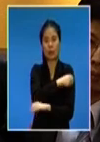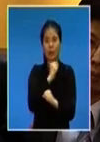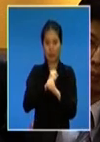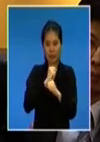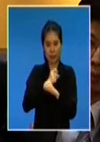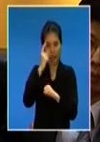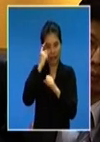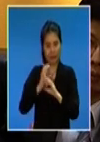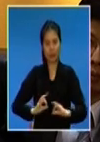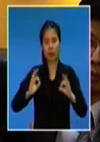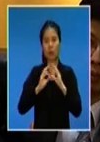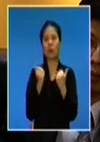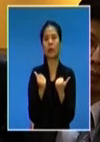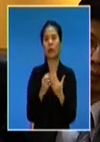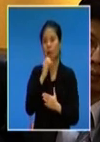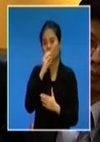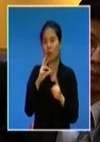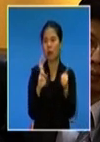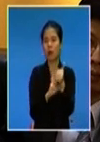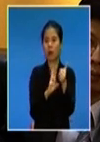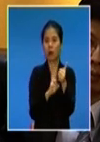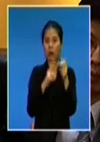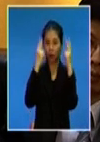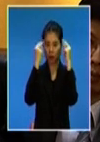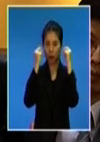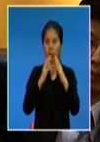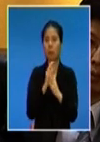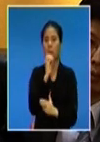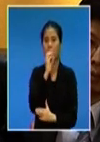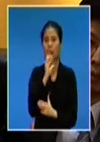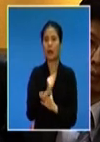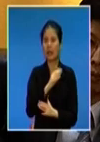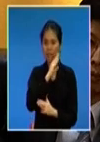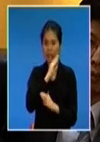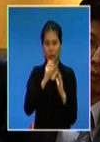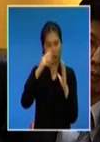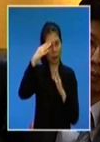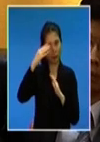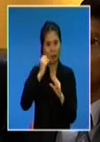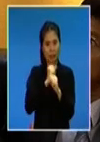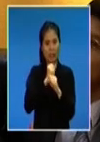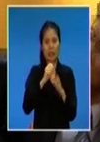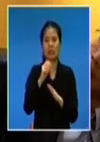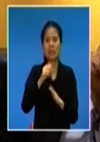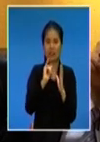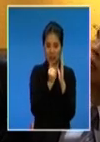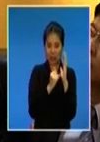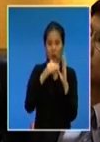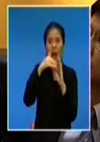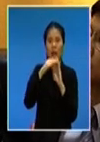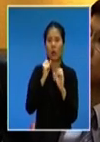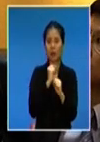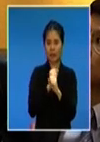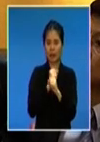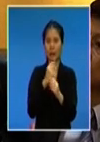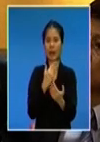ชนุว่าตรงเนี้ยจะต้องให้ท้องถิ่นเขาระบุงบประมาณมาได้ไม่ใช่ไปเที่ยวตามเช็คเขาเพราะว่าเราต้องการตรงนี้ให้ขยายยังที่ม